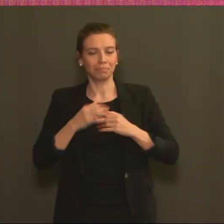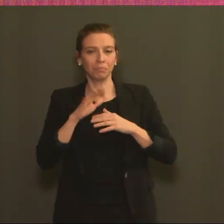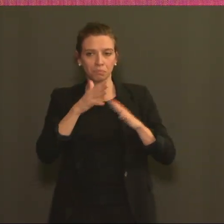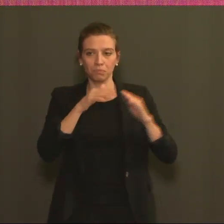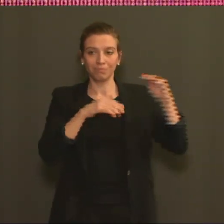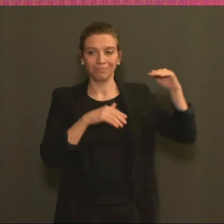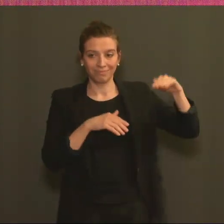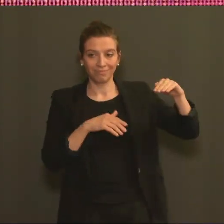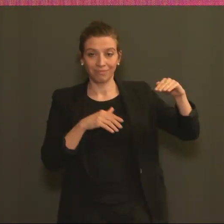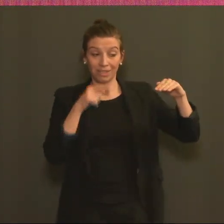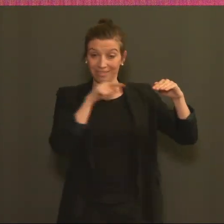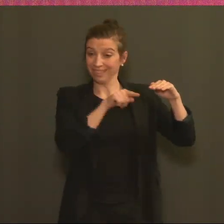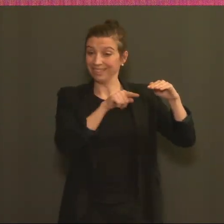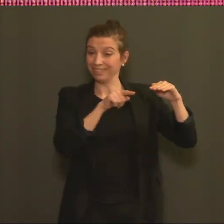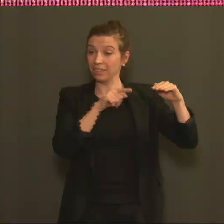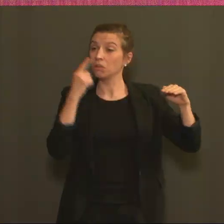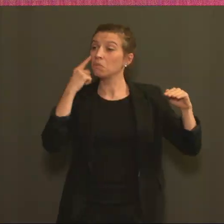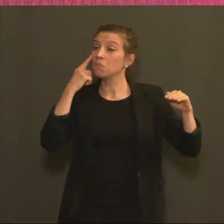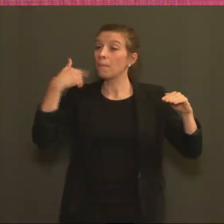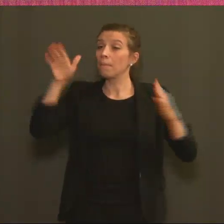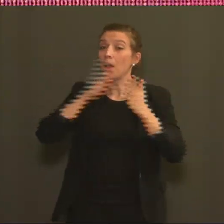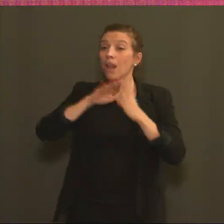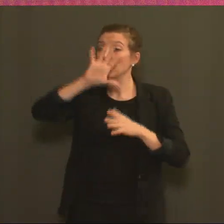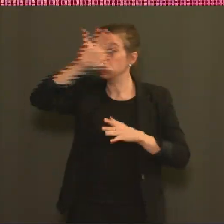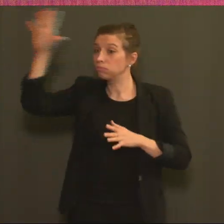hoger ligt dan we zouden willen